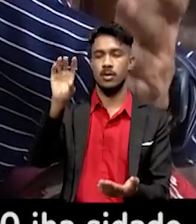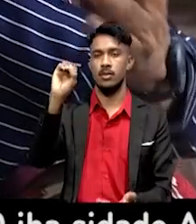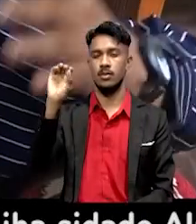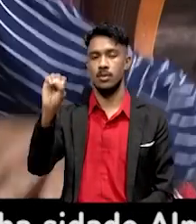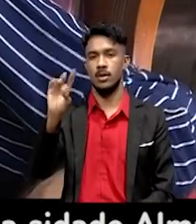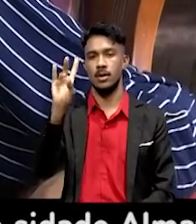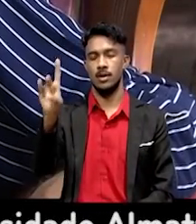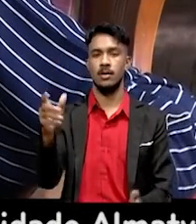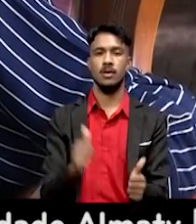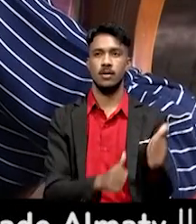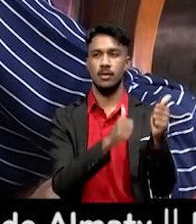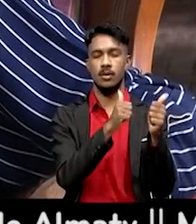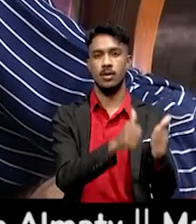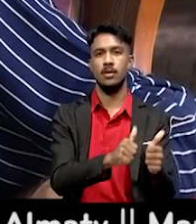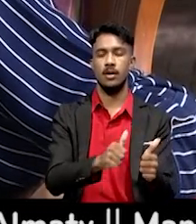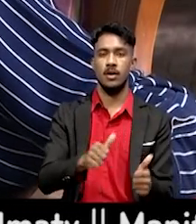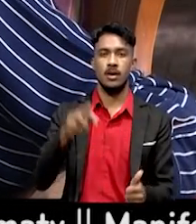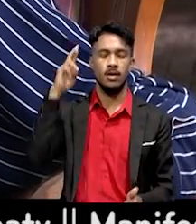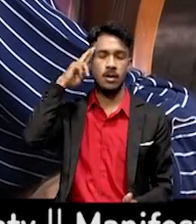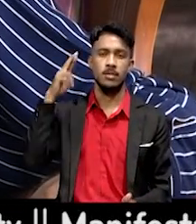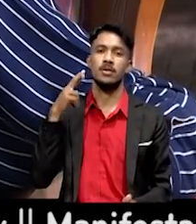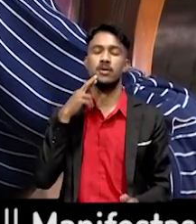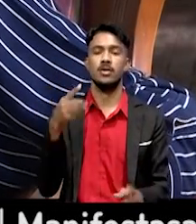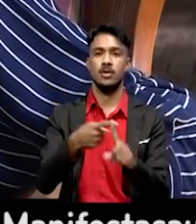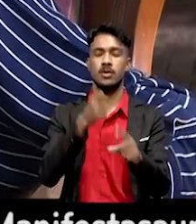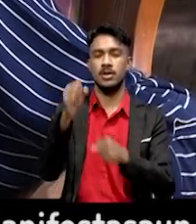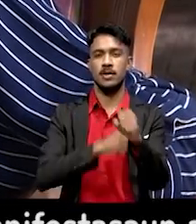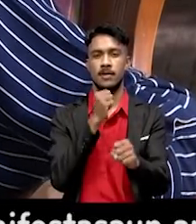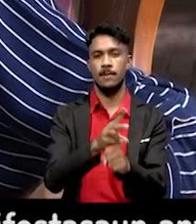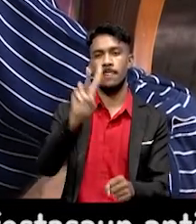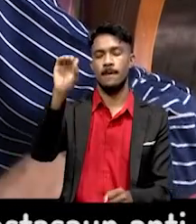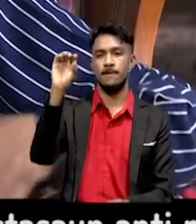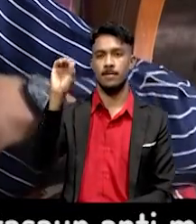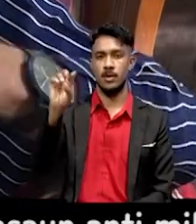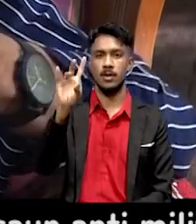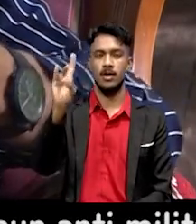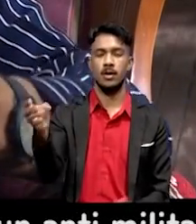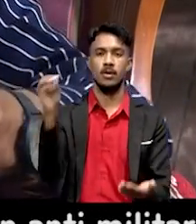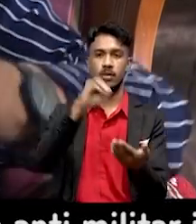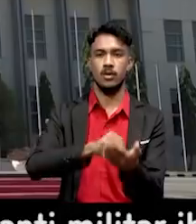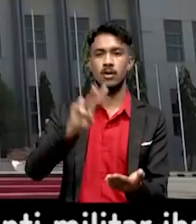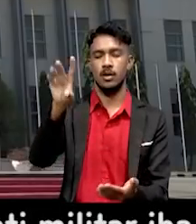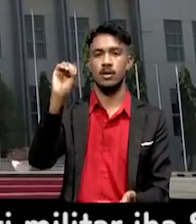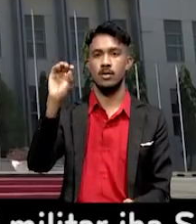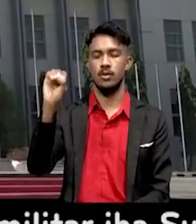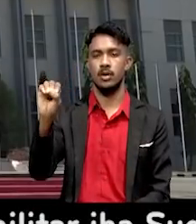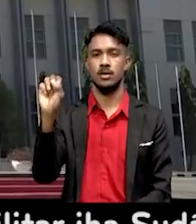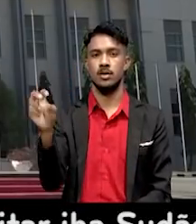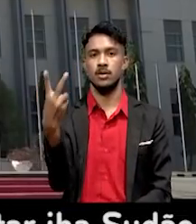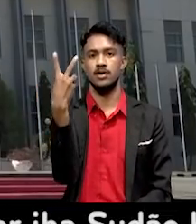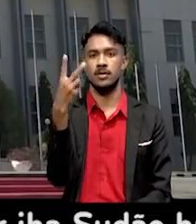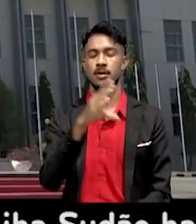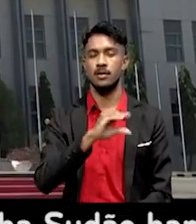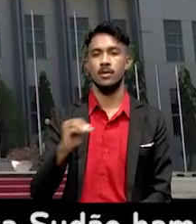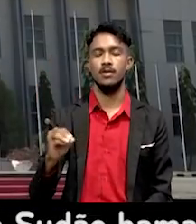tuirkedas Zuzé Manuel Ramos Horta, husi periodu tinang rihurua hitu to rihurua sanulu resing rua.